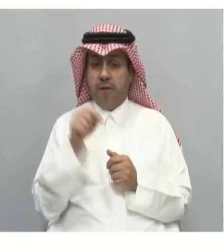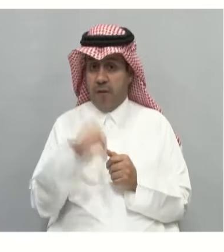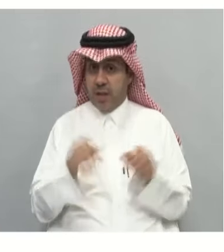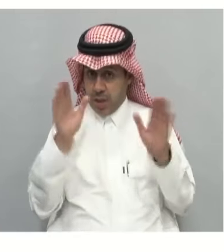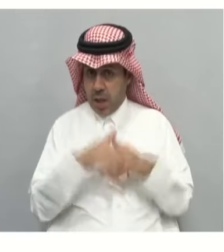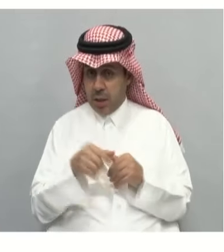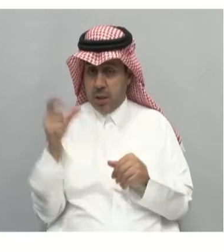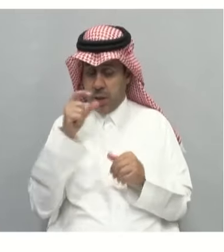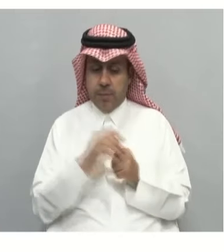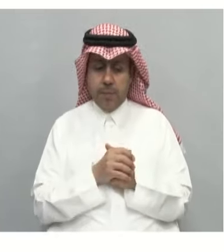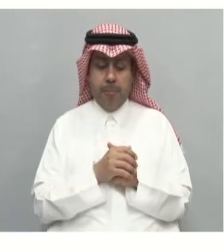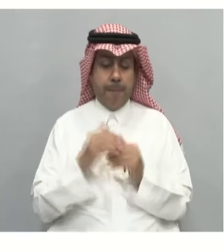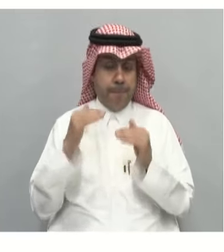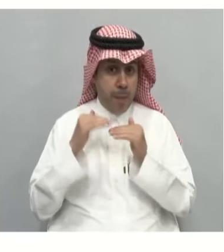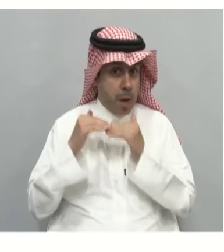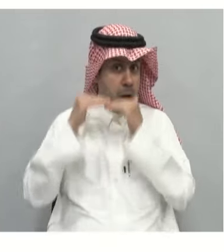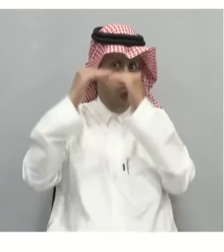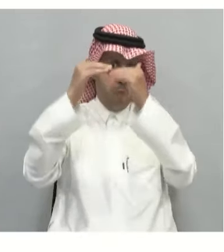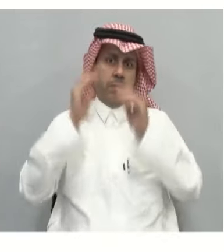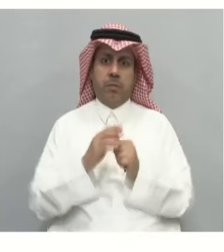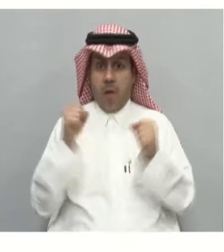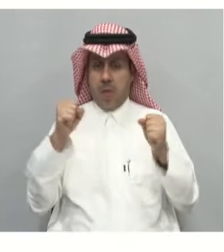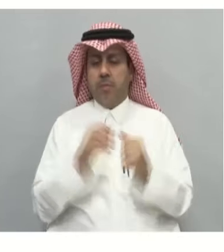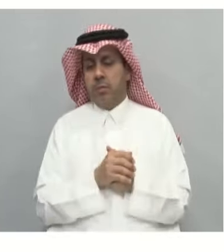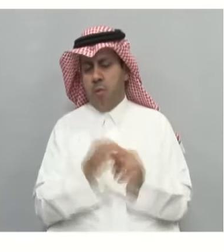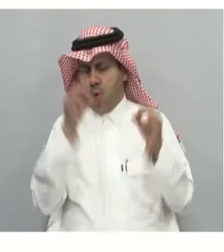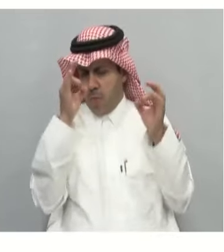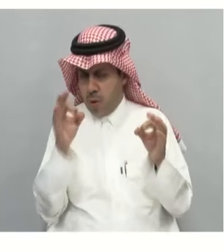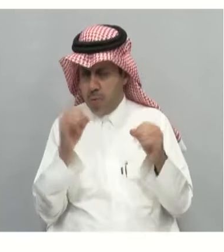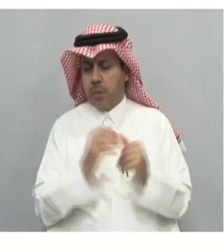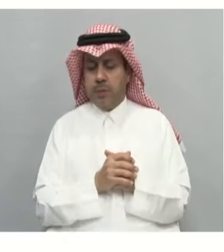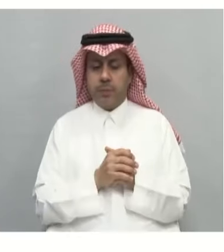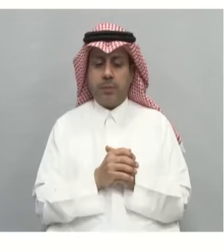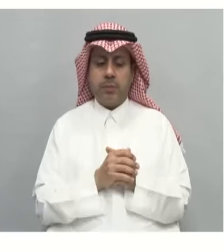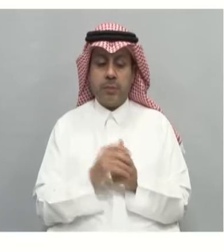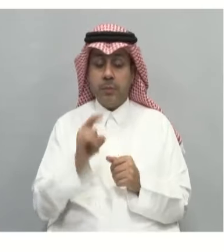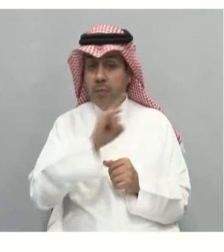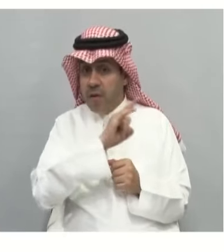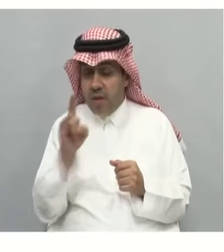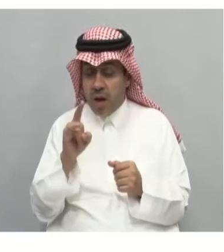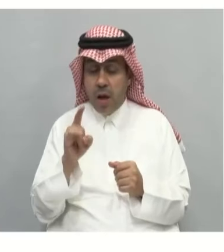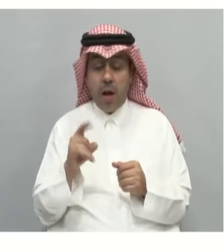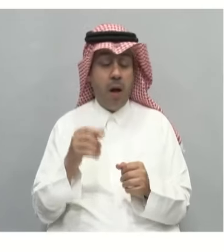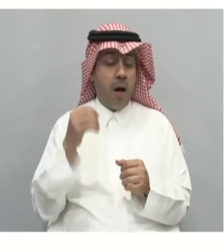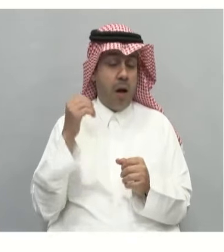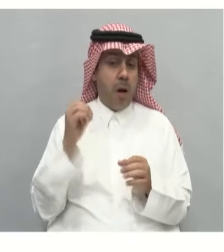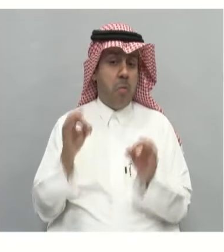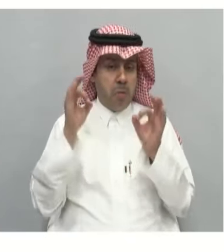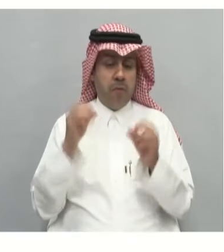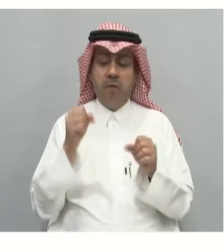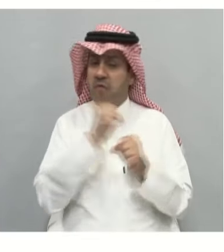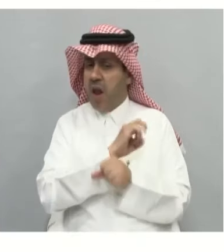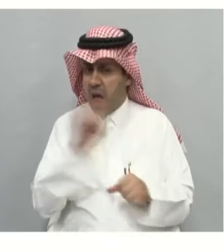في الاسلام مكانه عظمى واهميه كبرى فلا حظ في الاسلام لمن